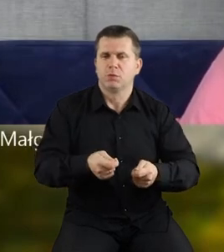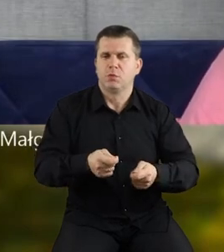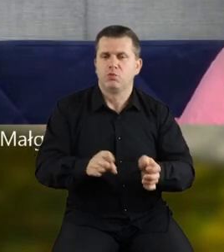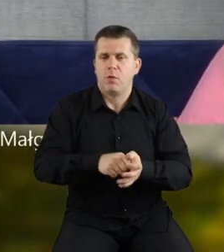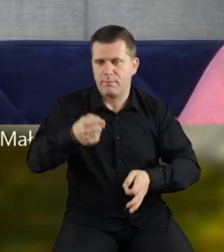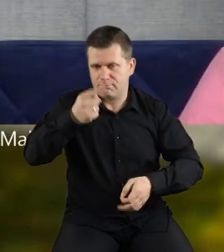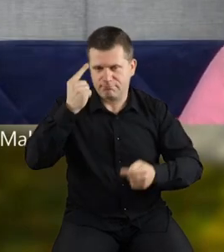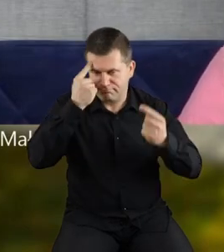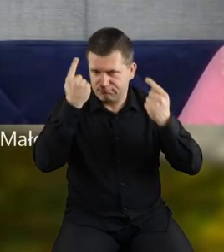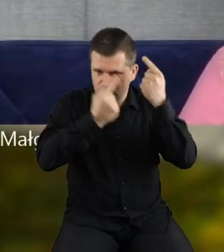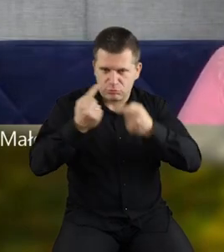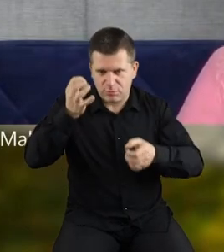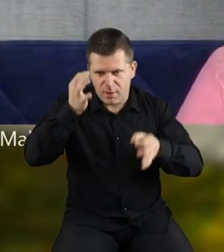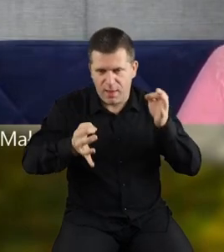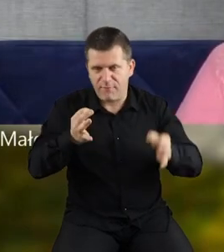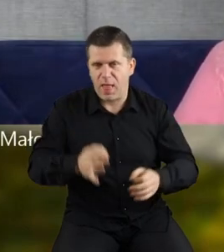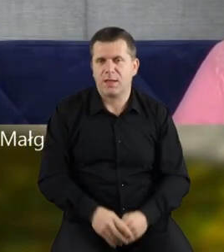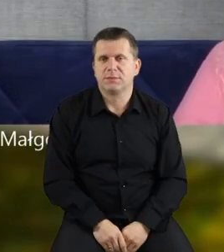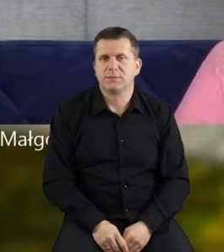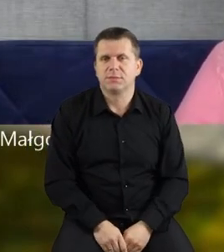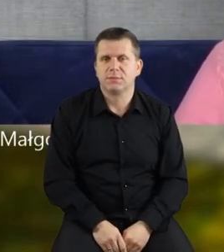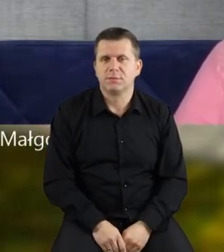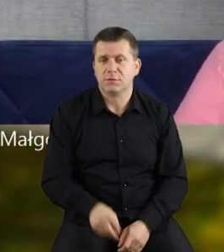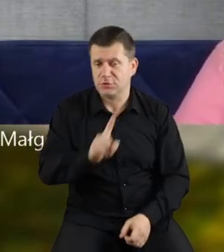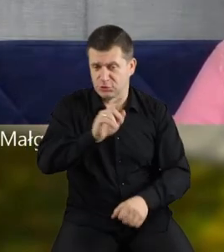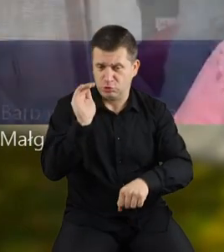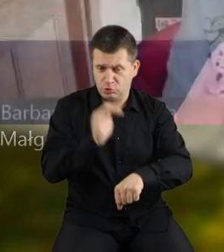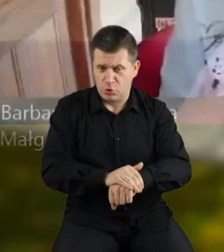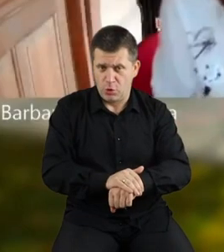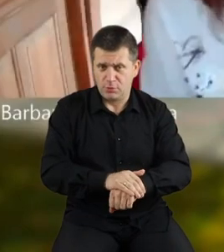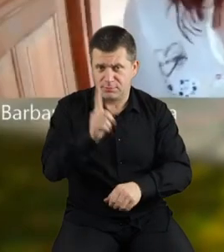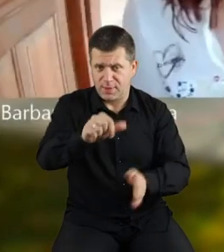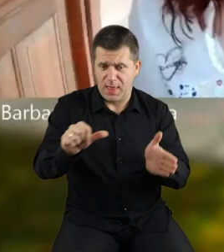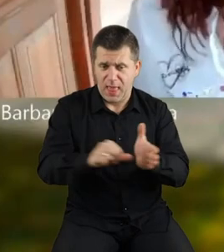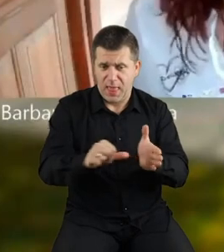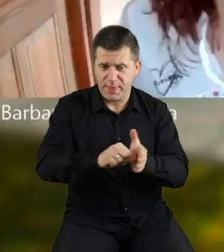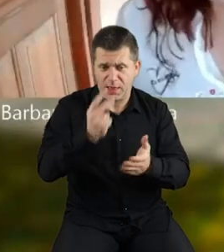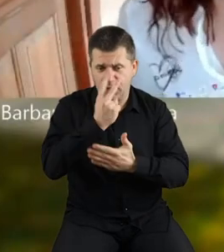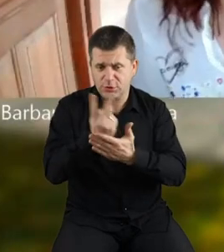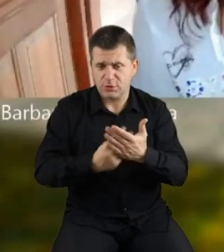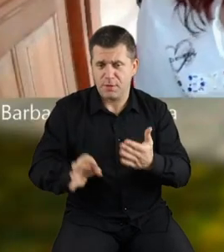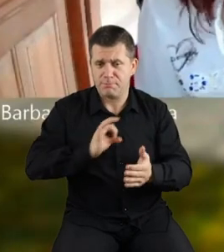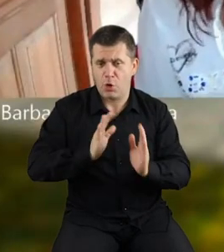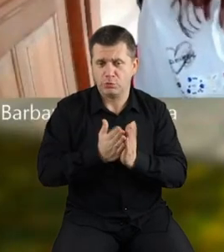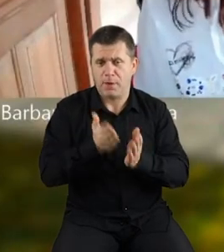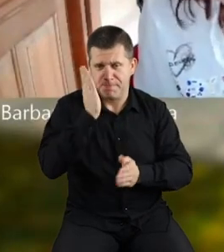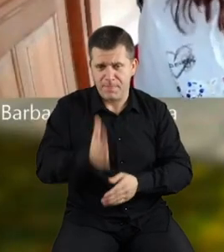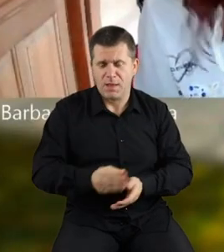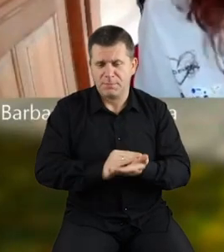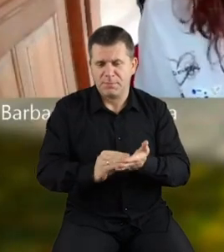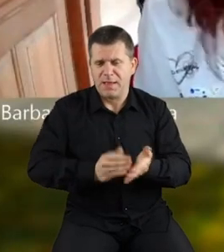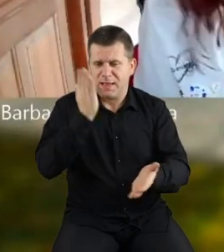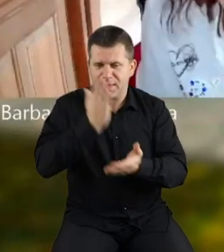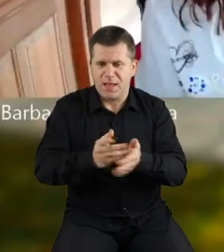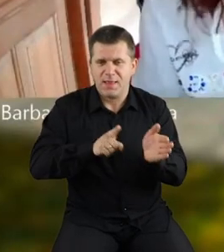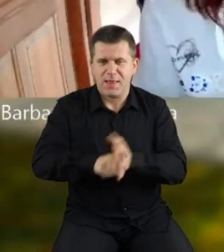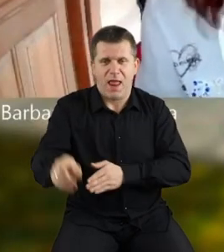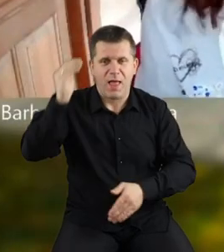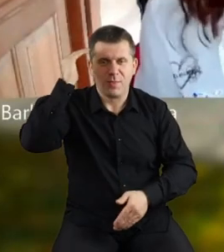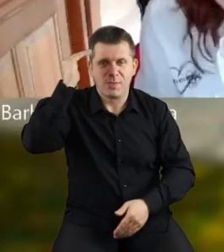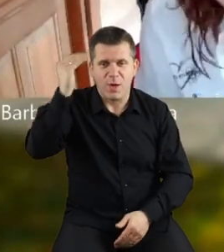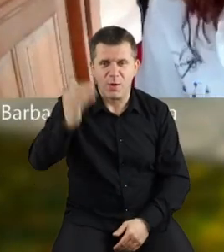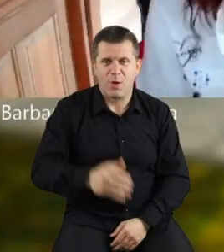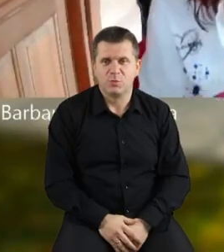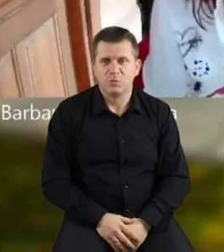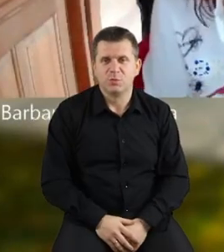zmuszające do refleksji. Małgosiu, czy zgodzisz się być etatową czytelniczką moich książek? Będę wówczas pisała tylko